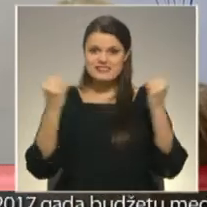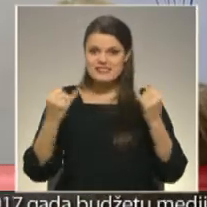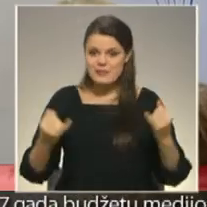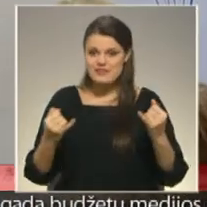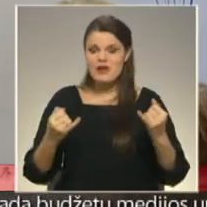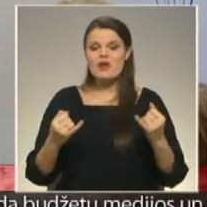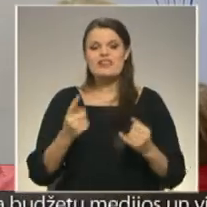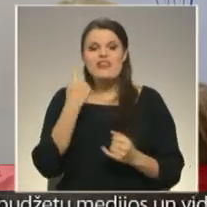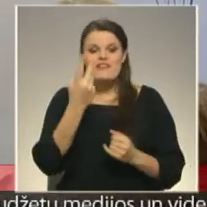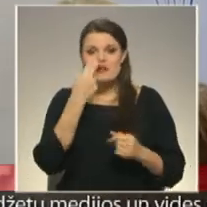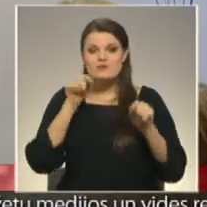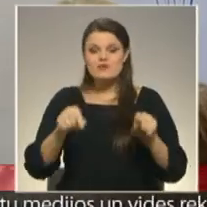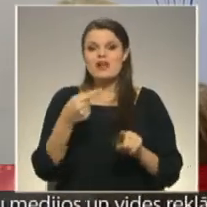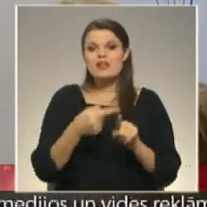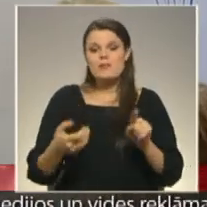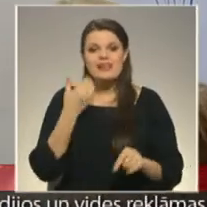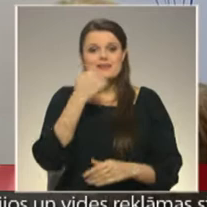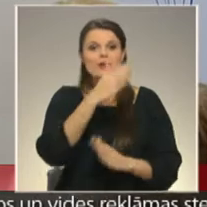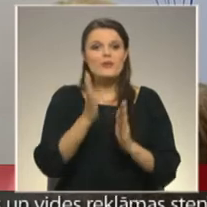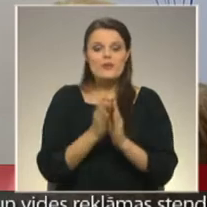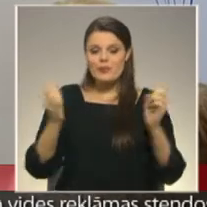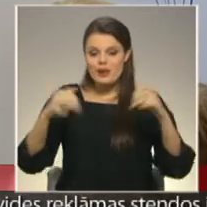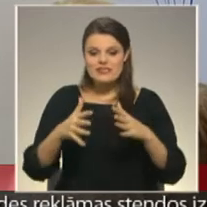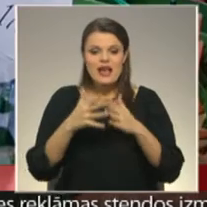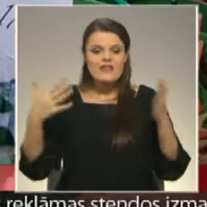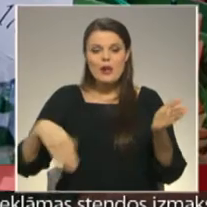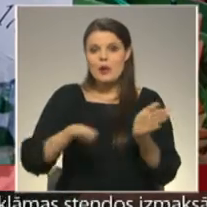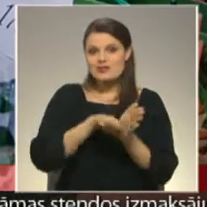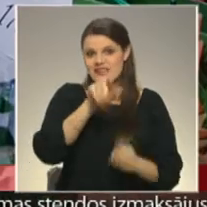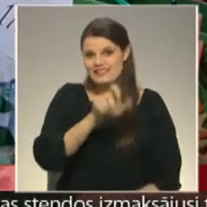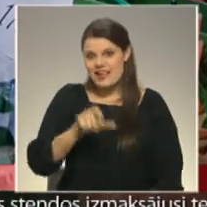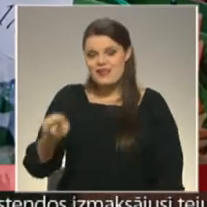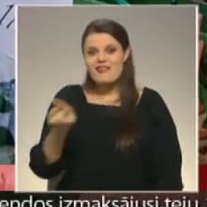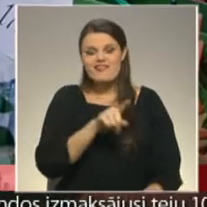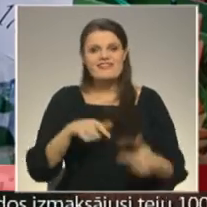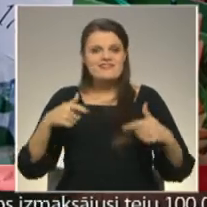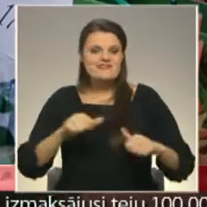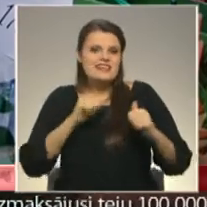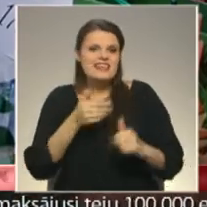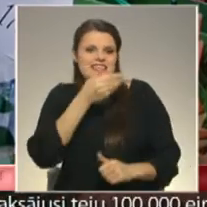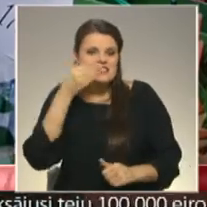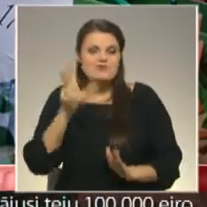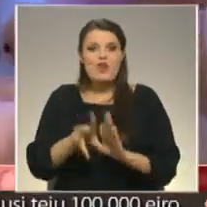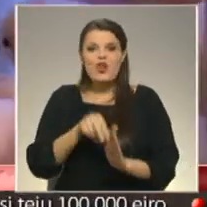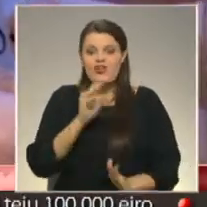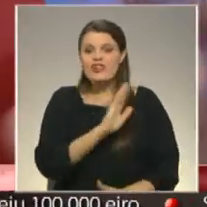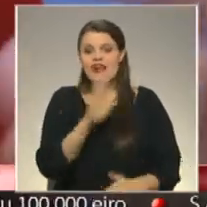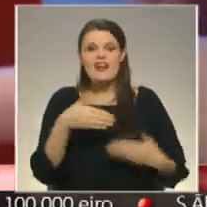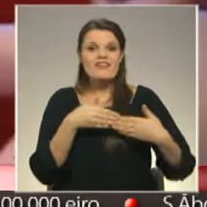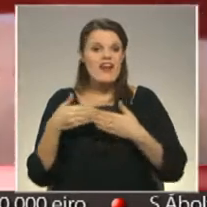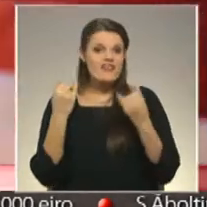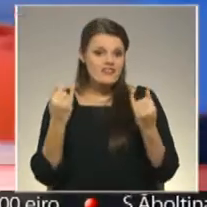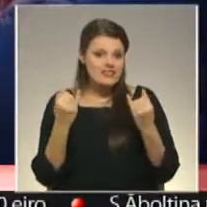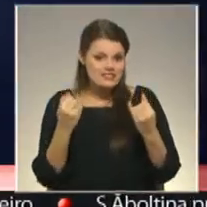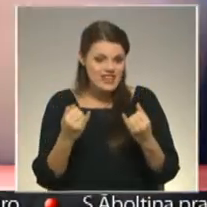Ziemassvētka eglīte ir viena no šādām reizēm, kad kopā sanāk daudz nometņu dalībnieces. Viņas svin sirsnīgi ar loteriju, kurai katra atnes kādu